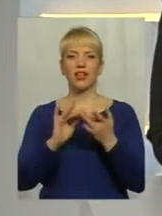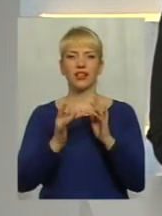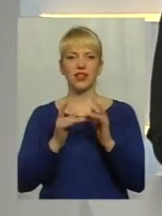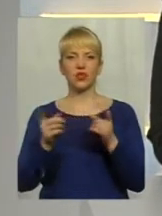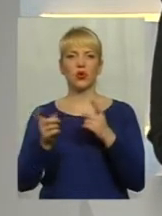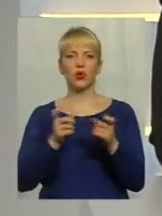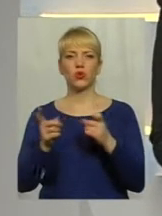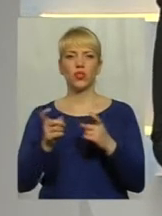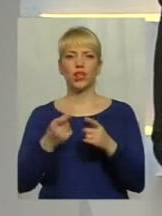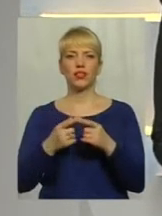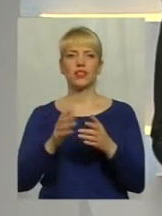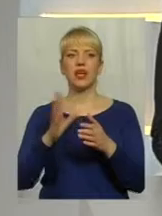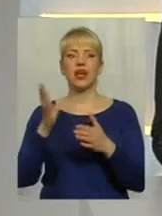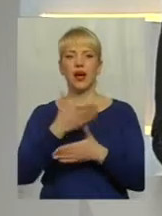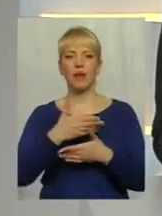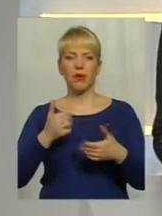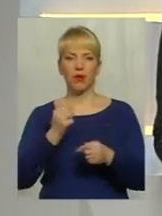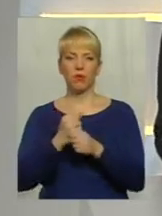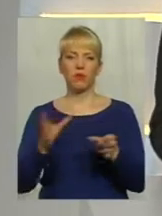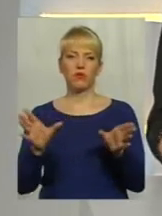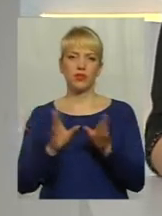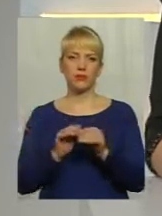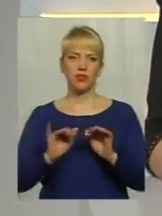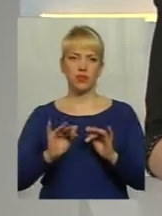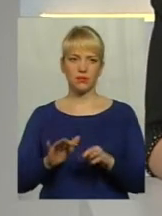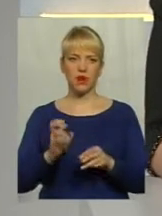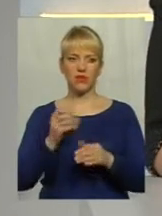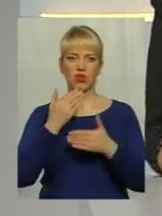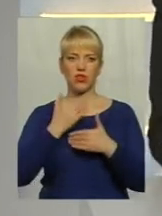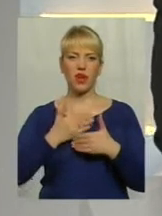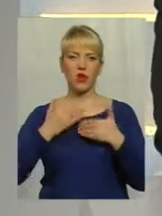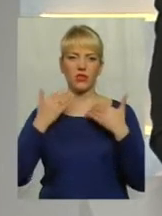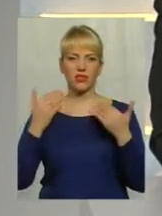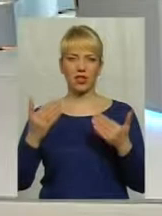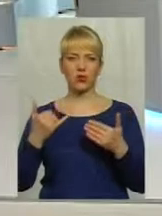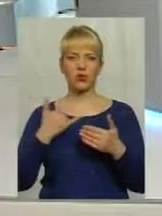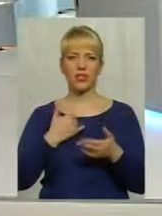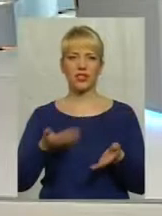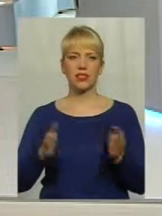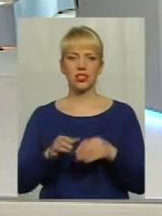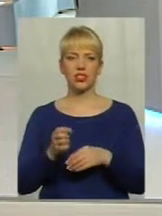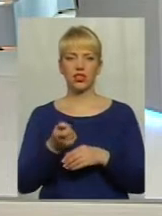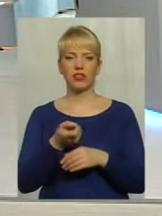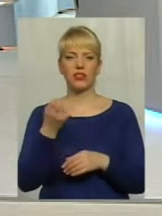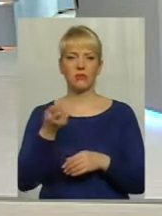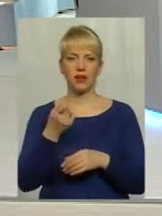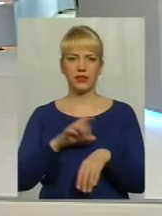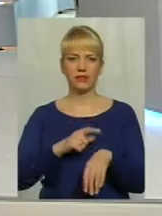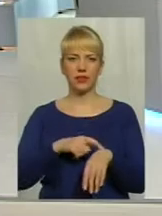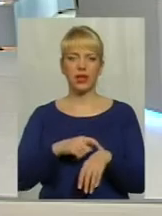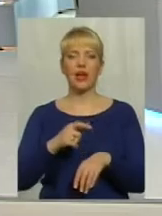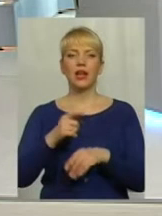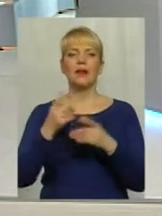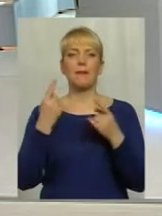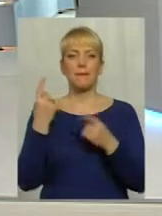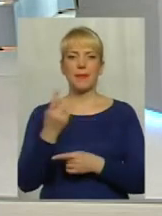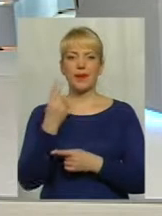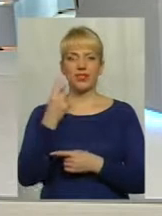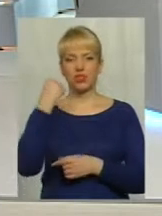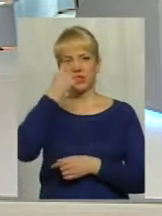долучайтеся, аби вже ми робимо спільну справу. І наостанок, в нас лишили ще пару хвилин, перший рік